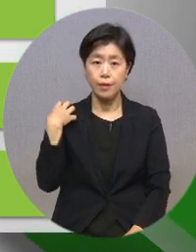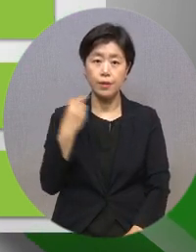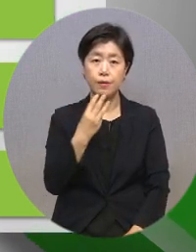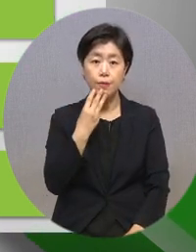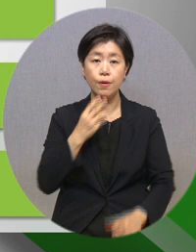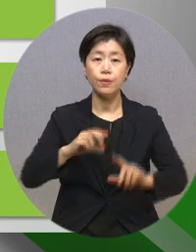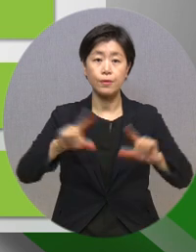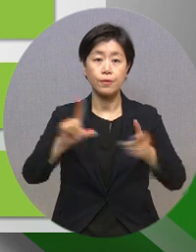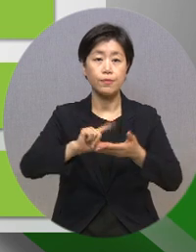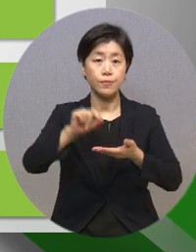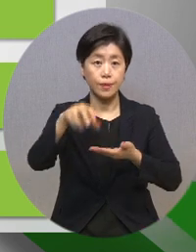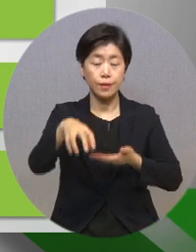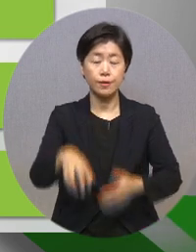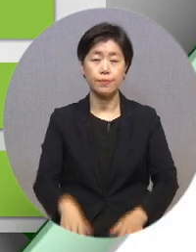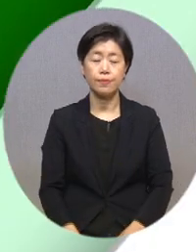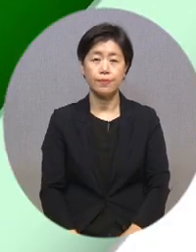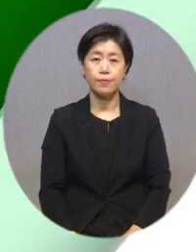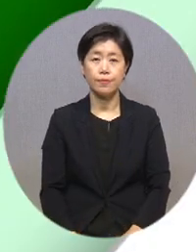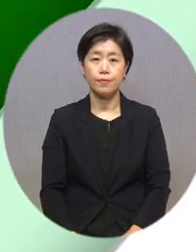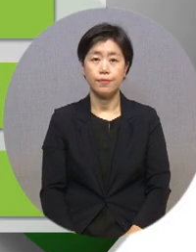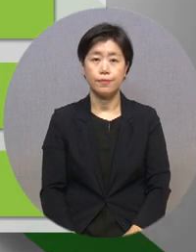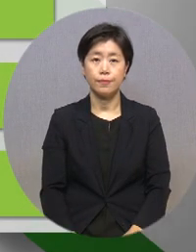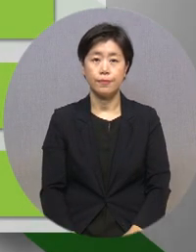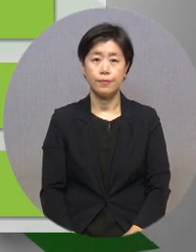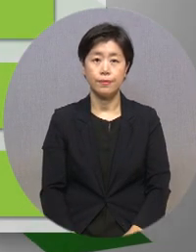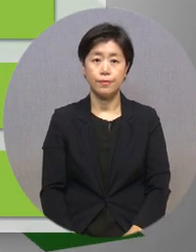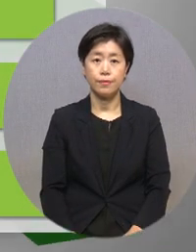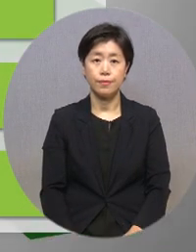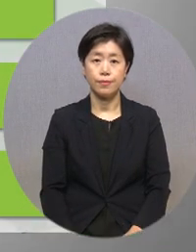담당지사는 서울 동부지사입니다.